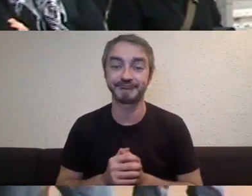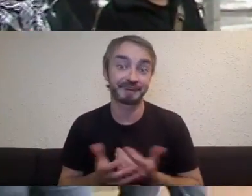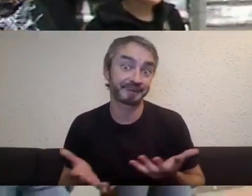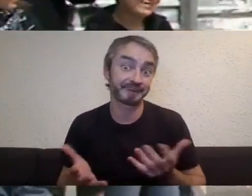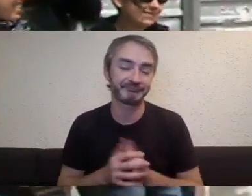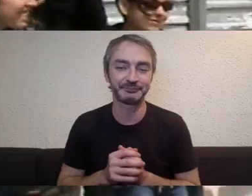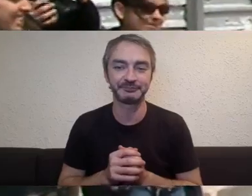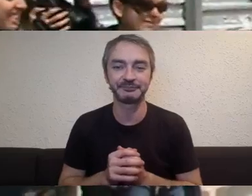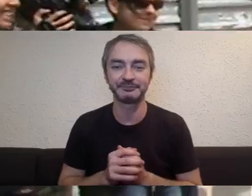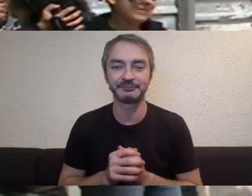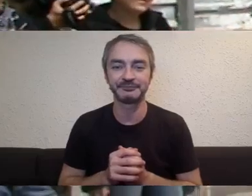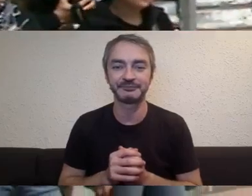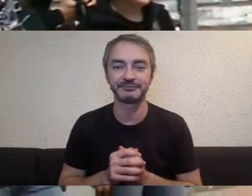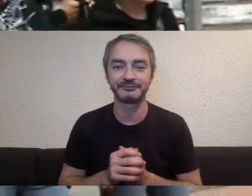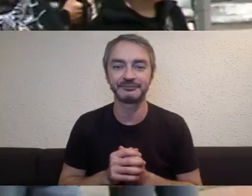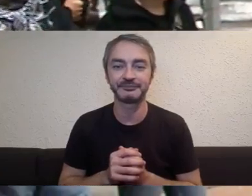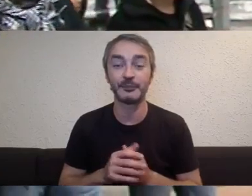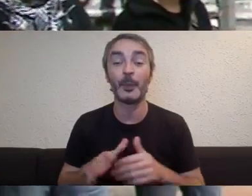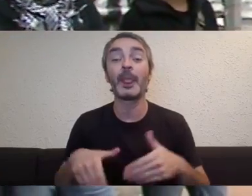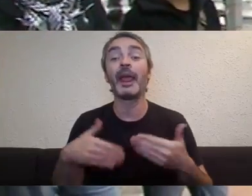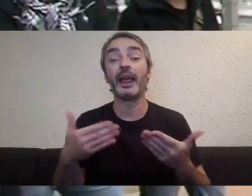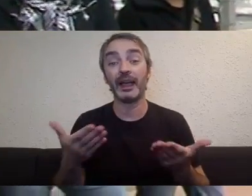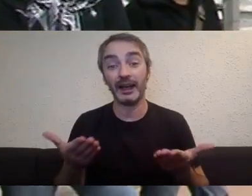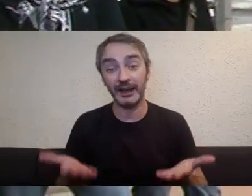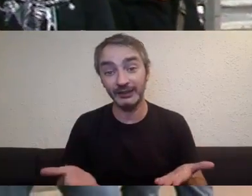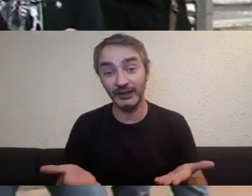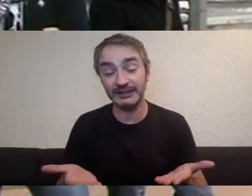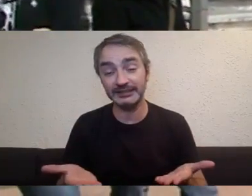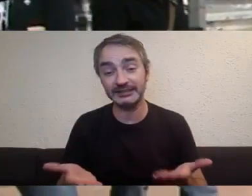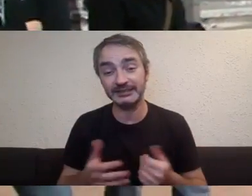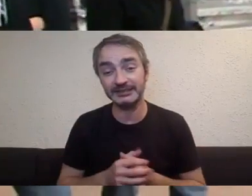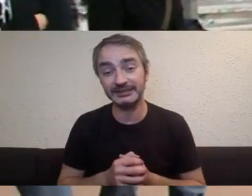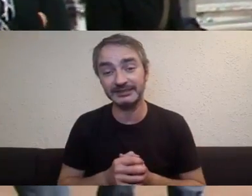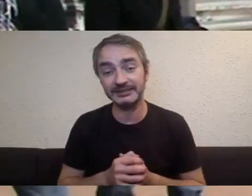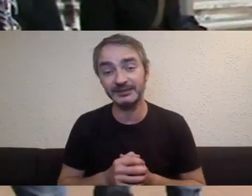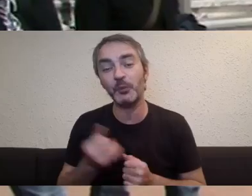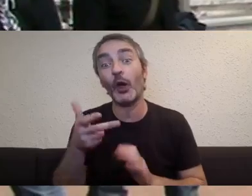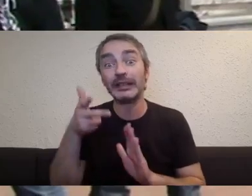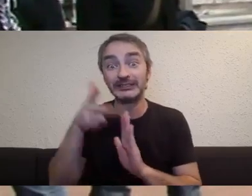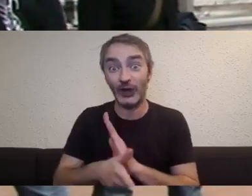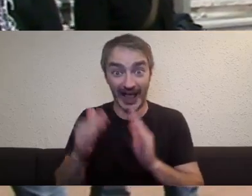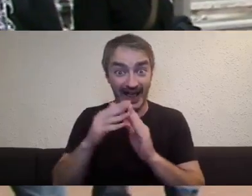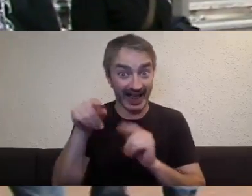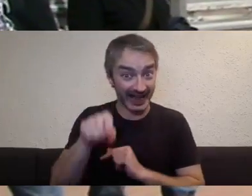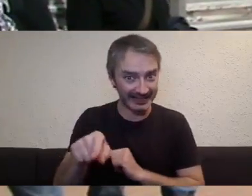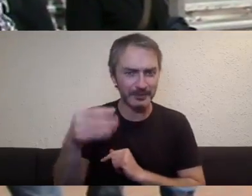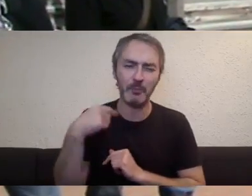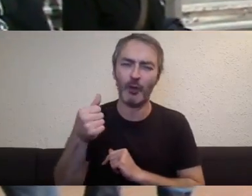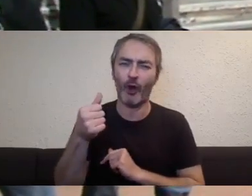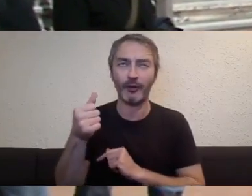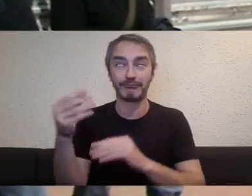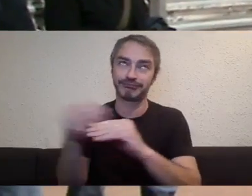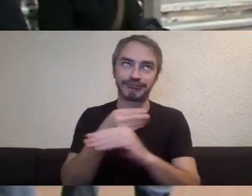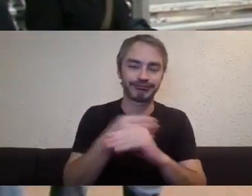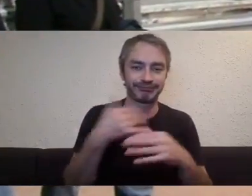la... I així, doncs, així, no? Llavors, doncs, bueno, sempre diguem